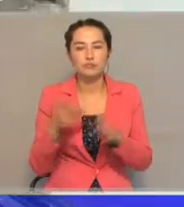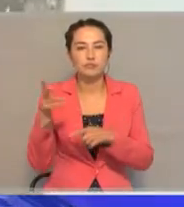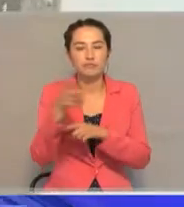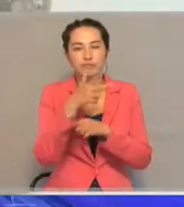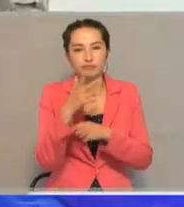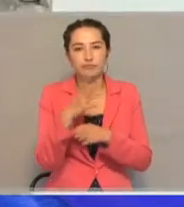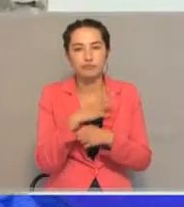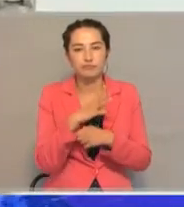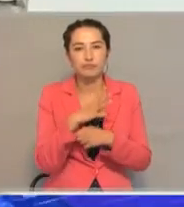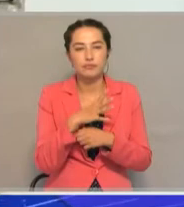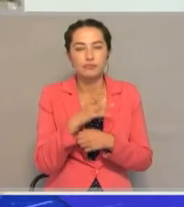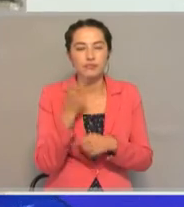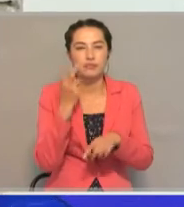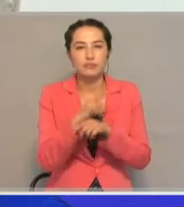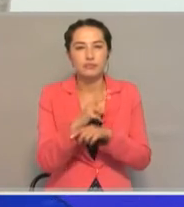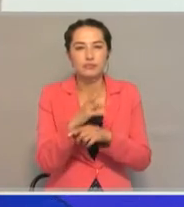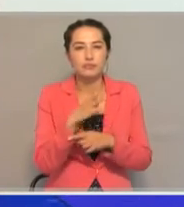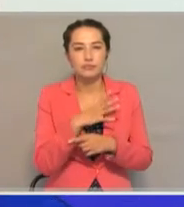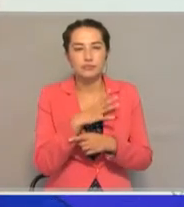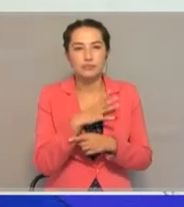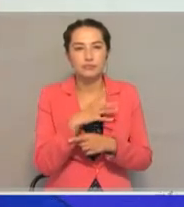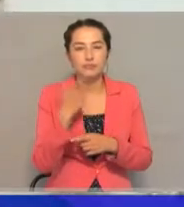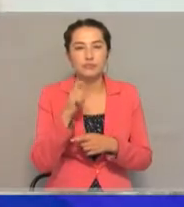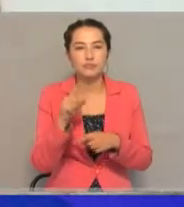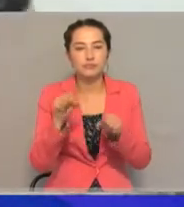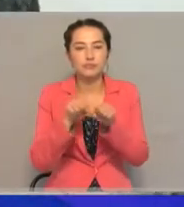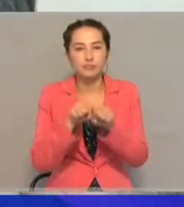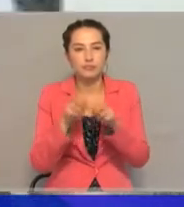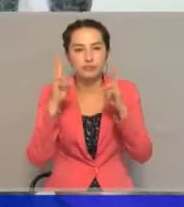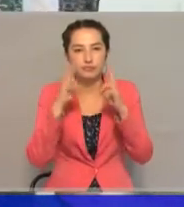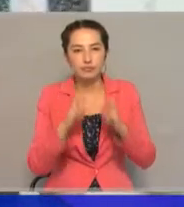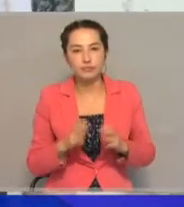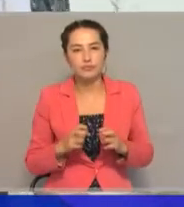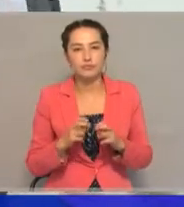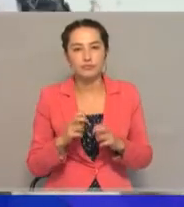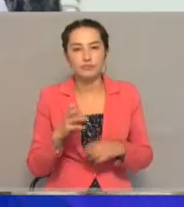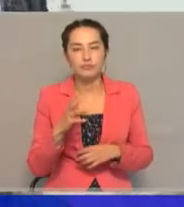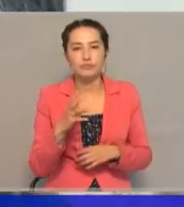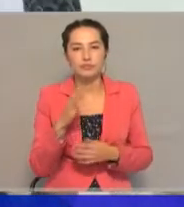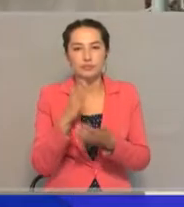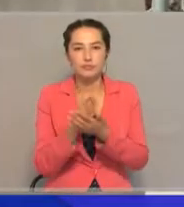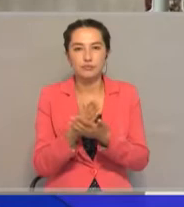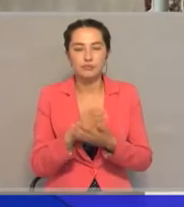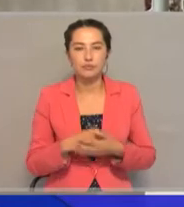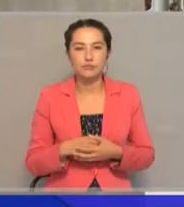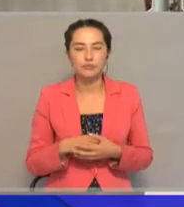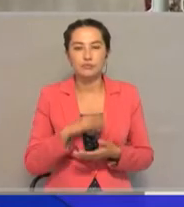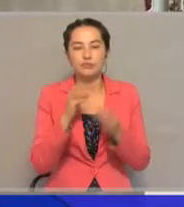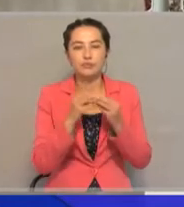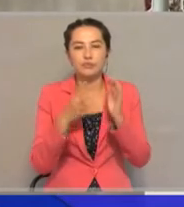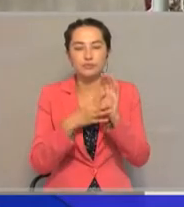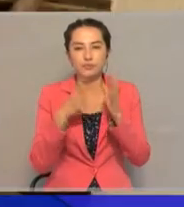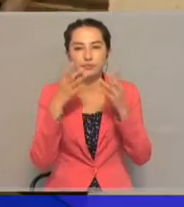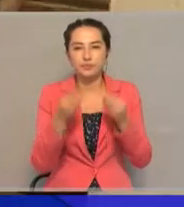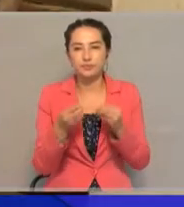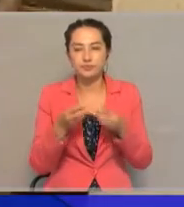тобы арыз бойынша түсірілім жасау барысында газ құбырының ақауын анықтау процесінде жылдамдық байқала бастады. 9 күннен бері далаға